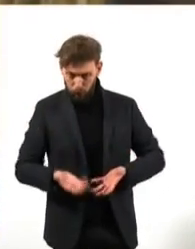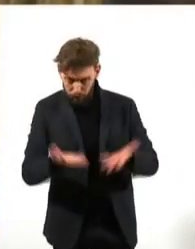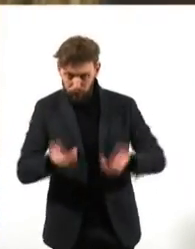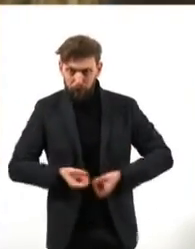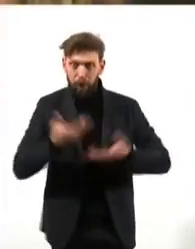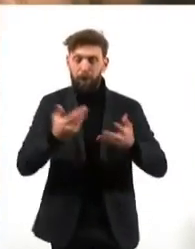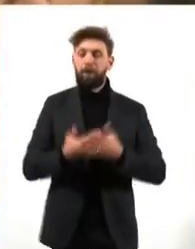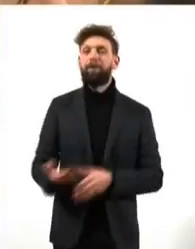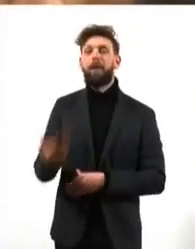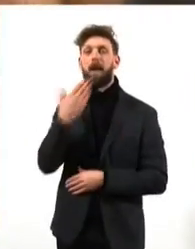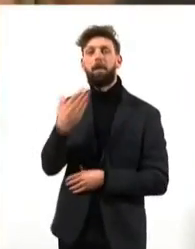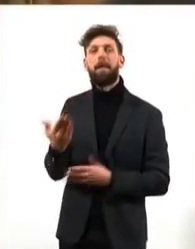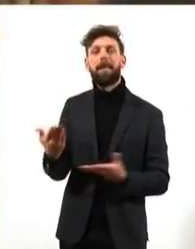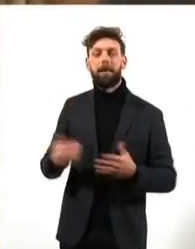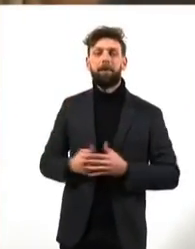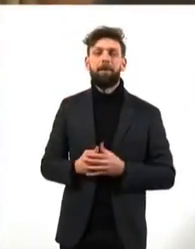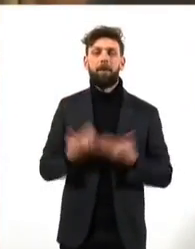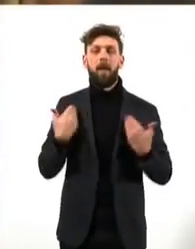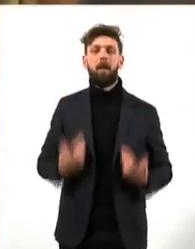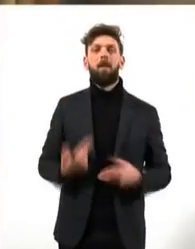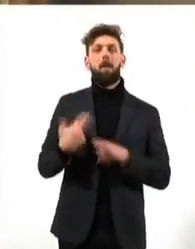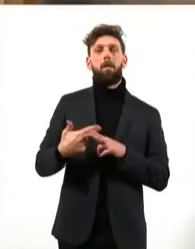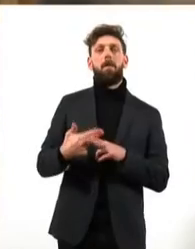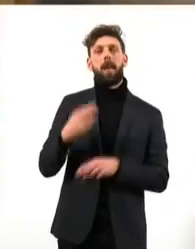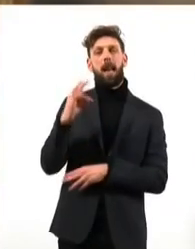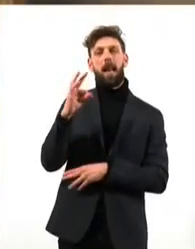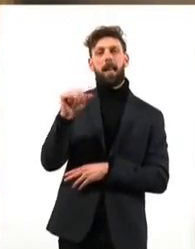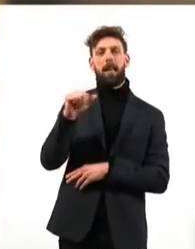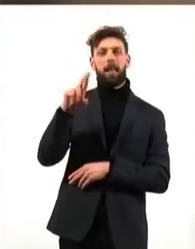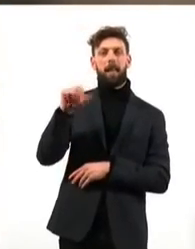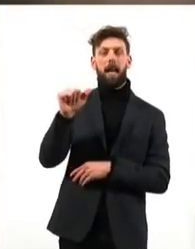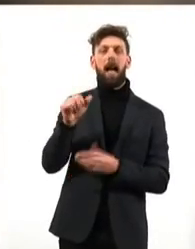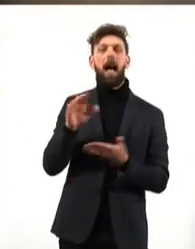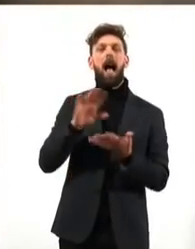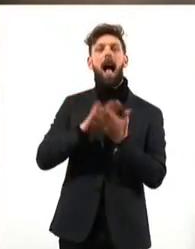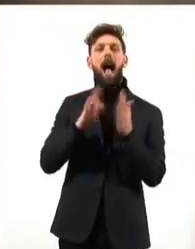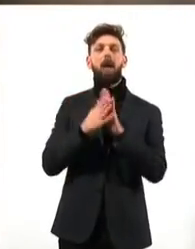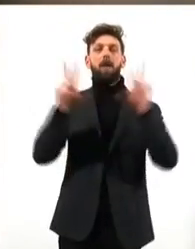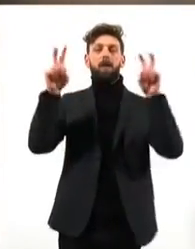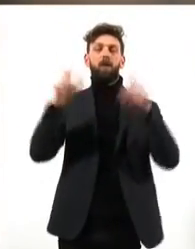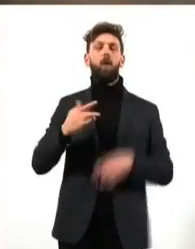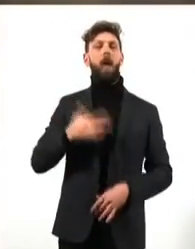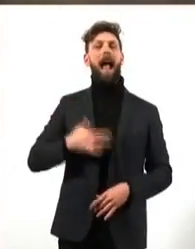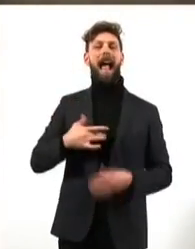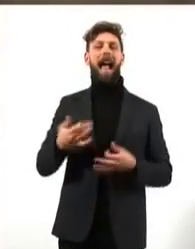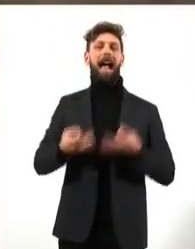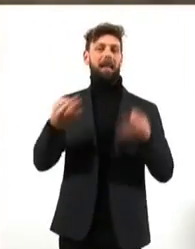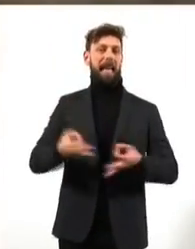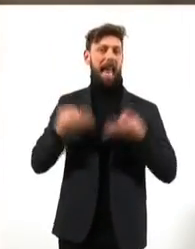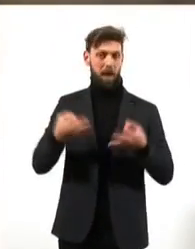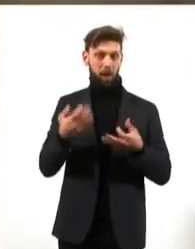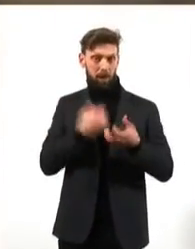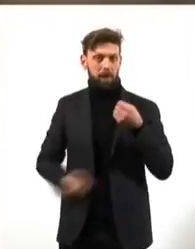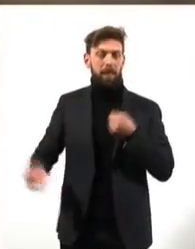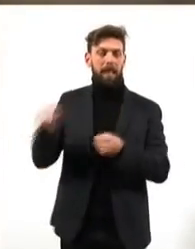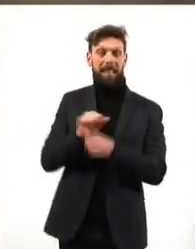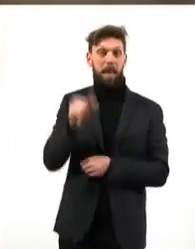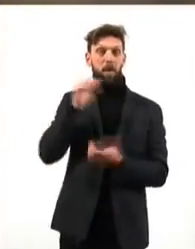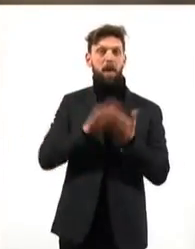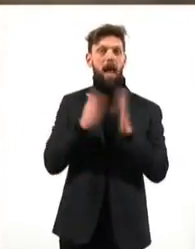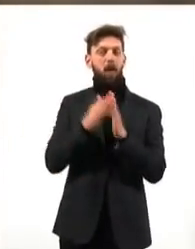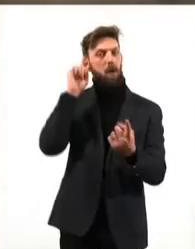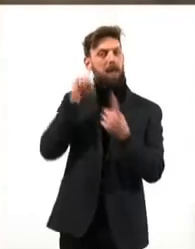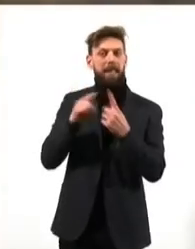Merci Mathieu. Donc je m'appelle Tara Euzé-Sarmny et j'ai fondé l'association Règles élémentaires, qui est la première association de lutte contre la